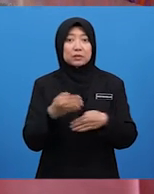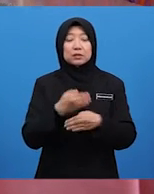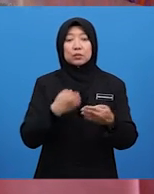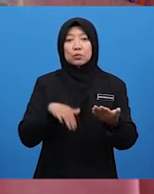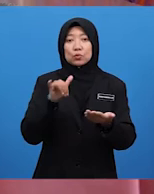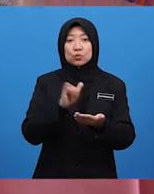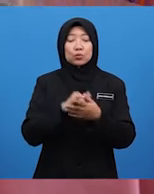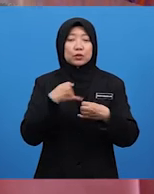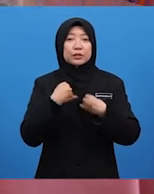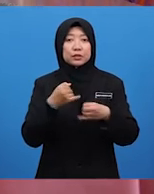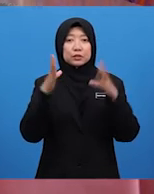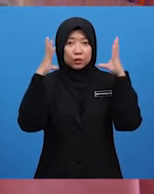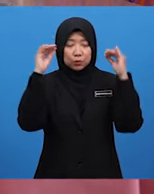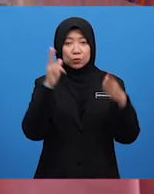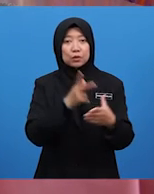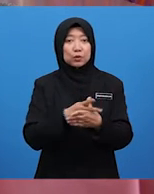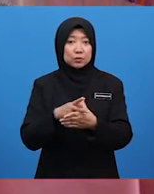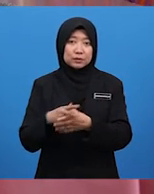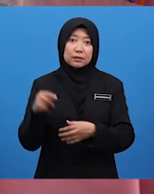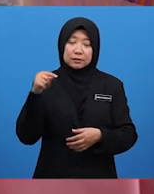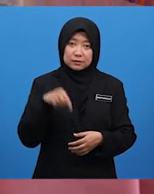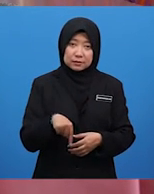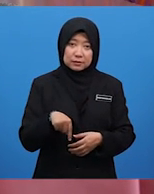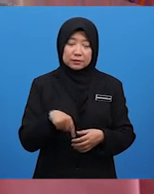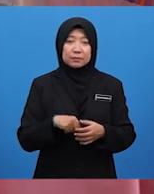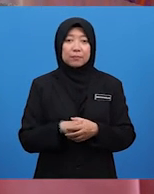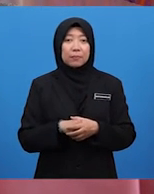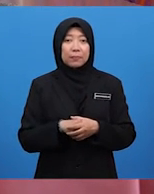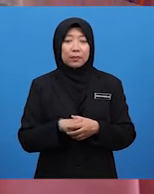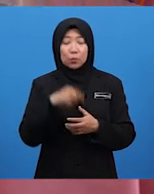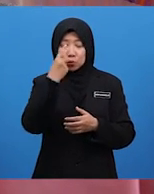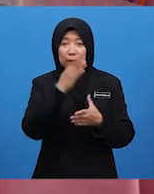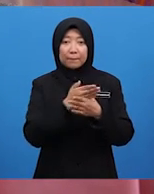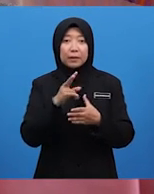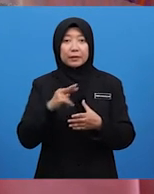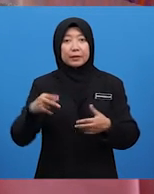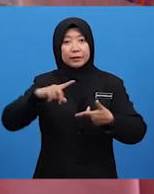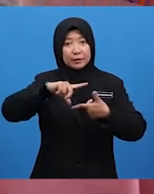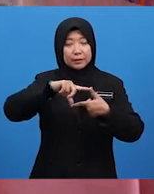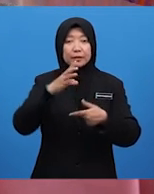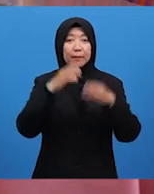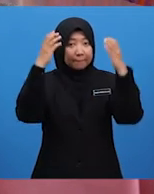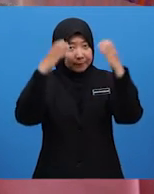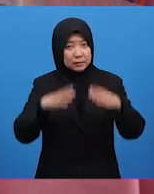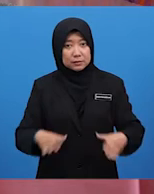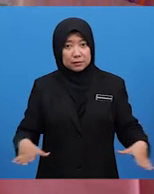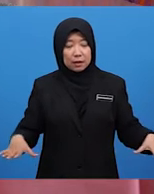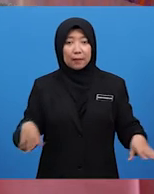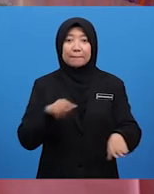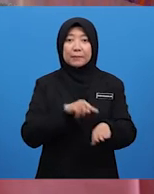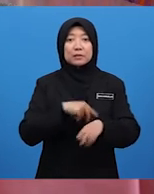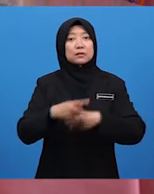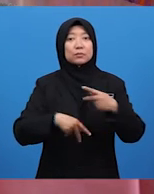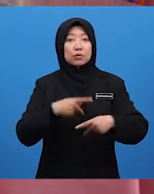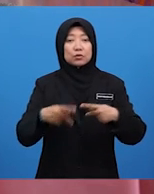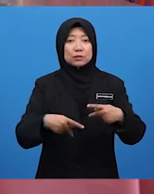itu ingin cikgu kongsikan di sini untuk bahagian kekek dan pesak, Semasa